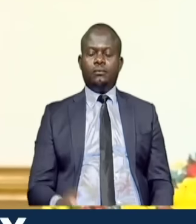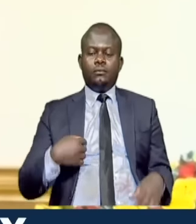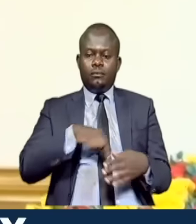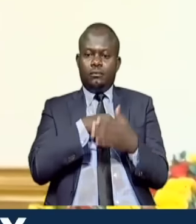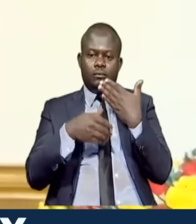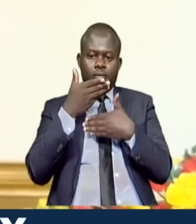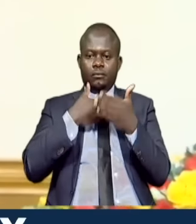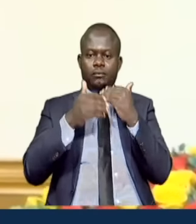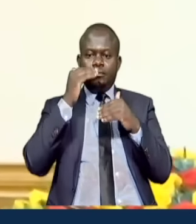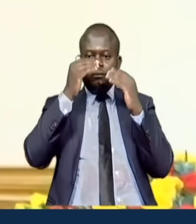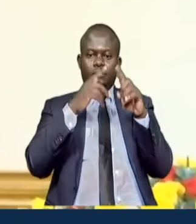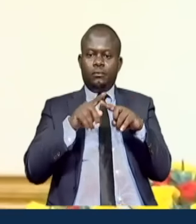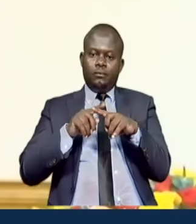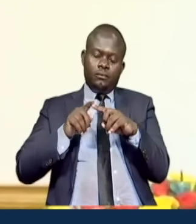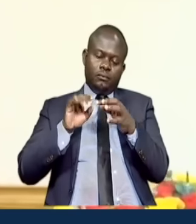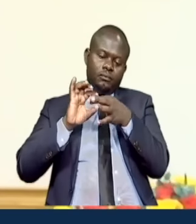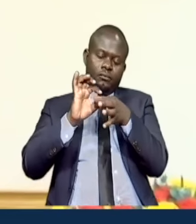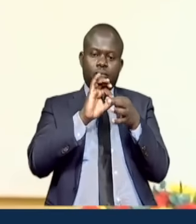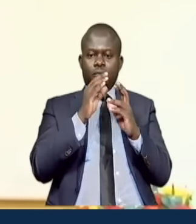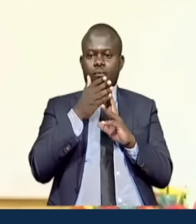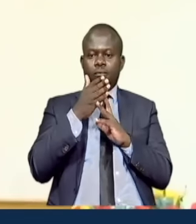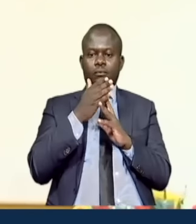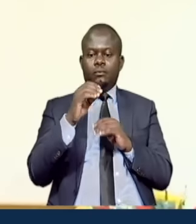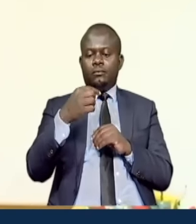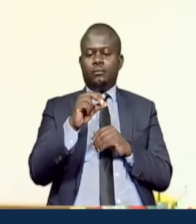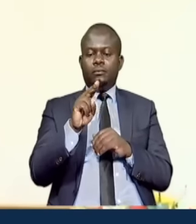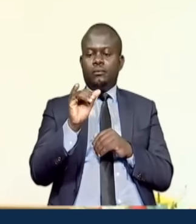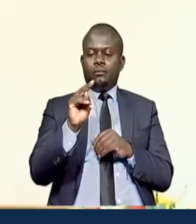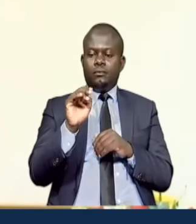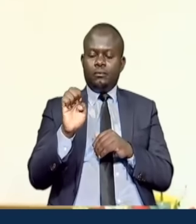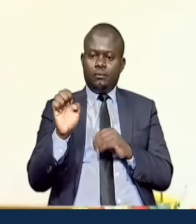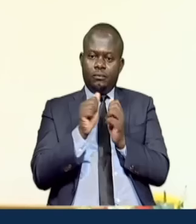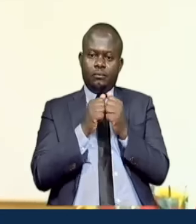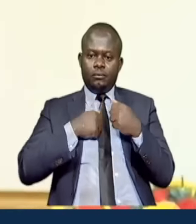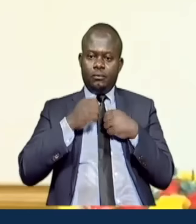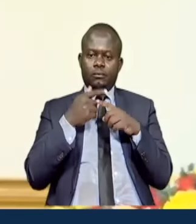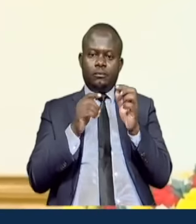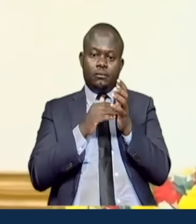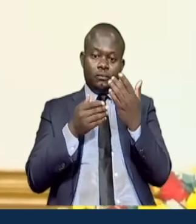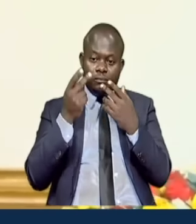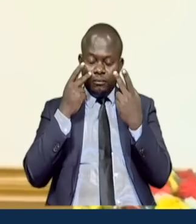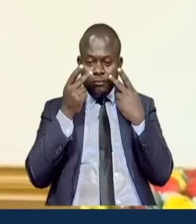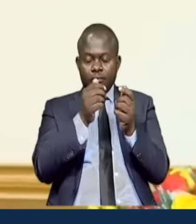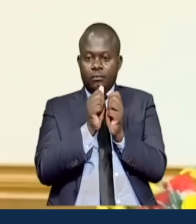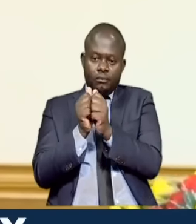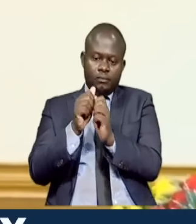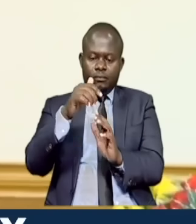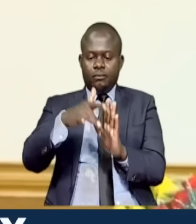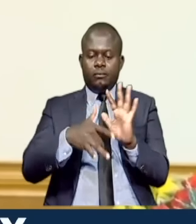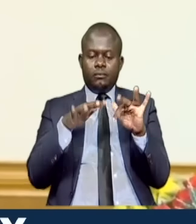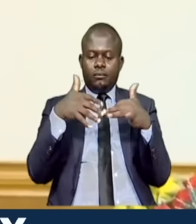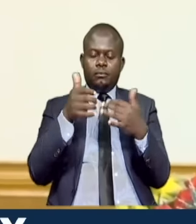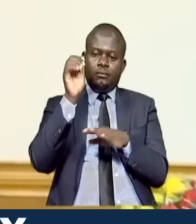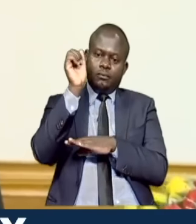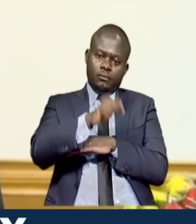Twaganiriye ku nzego zitandukanye z'ubufatanye hagati ya Guinea n'u Rwanda, ndetse tunarebera hamwe byimbitse uko